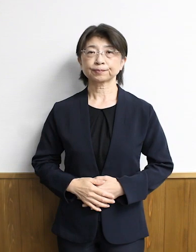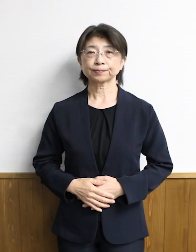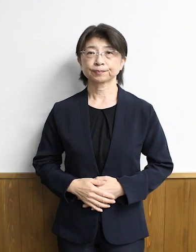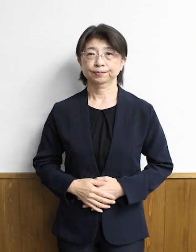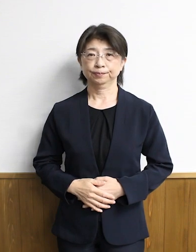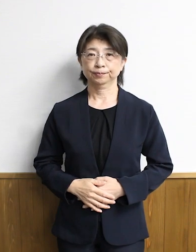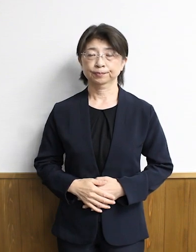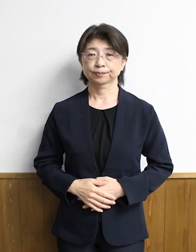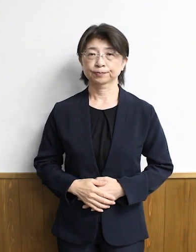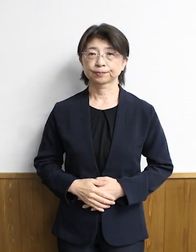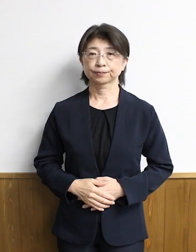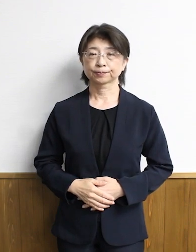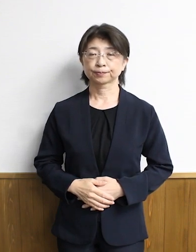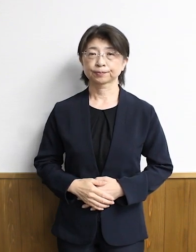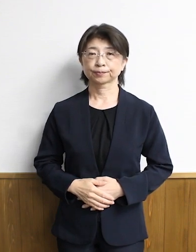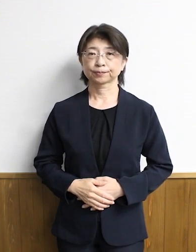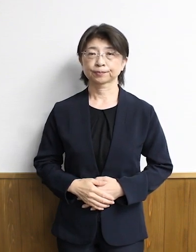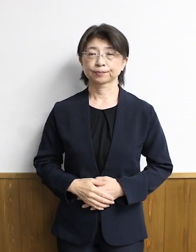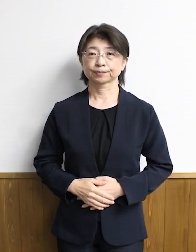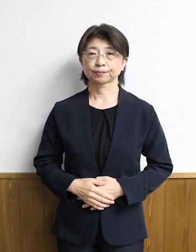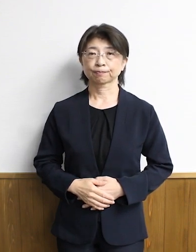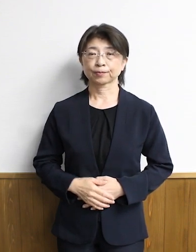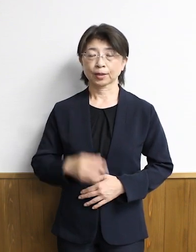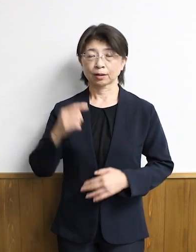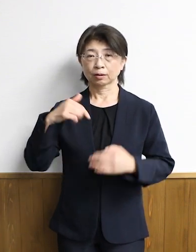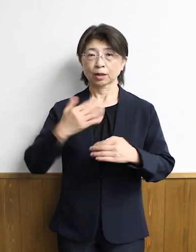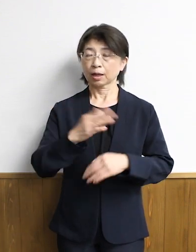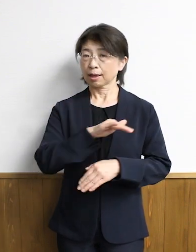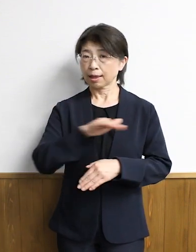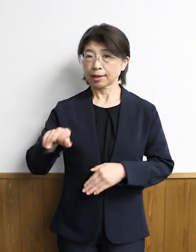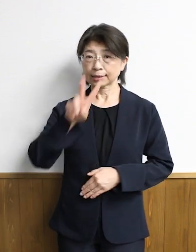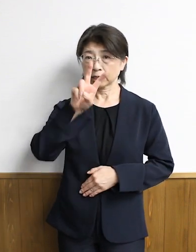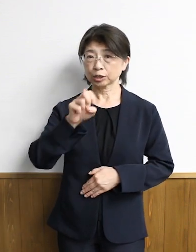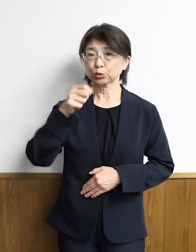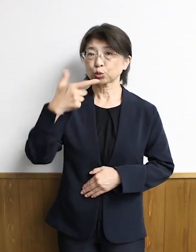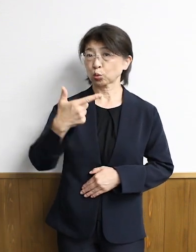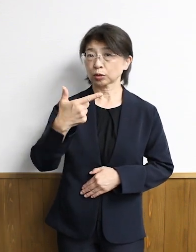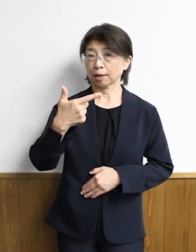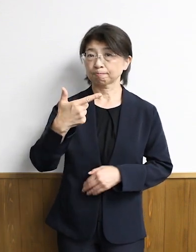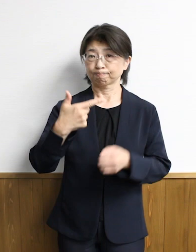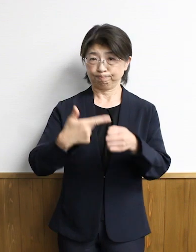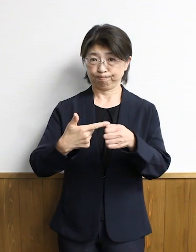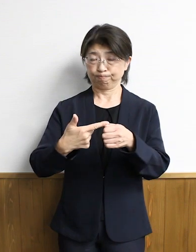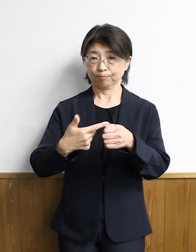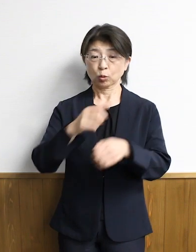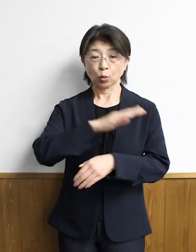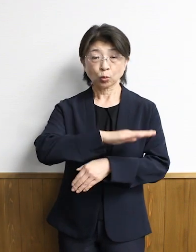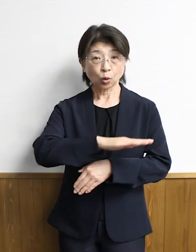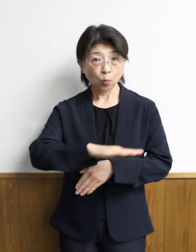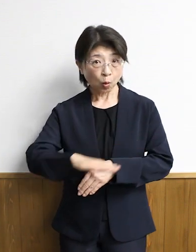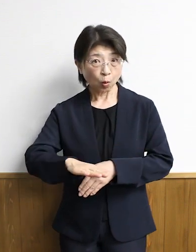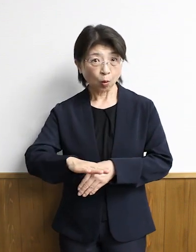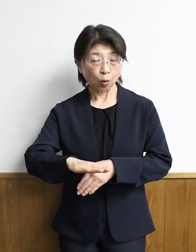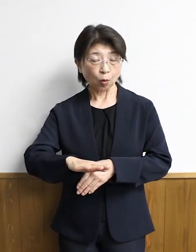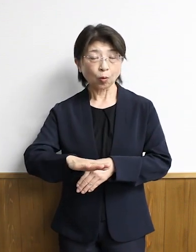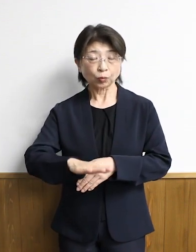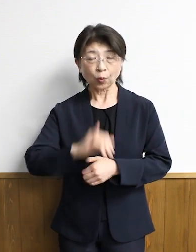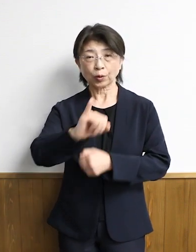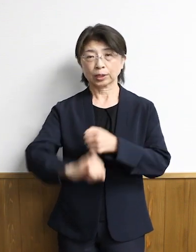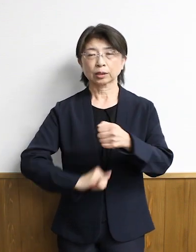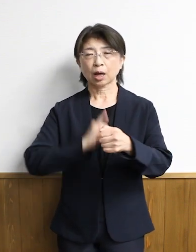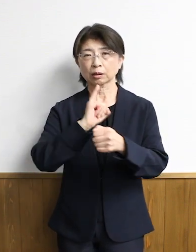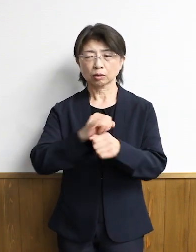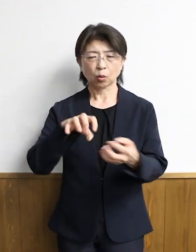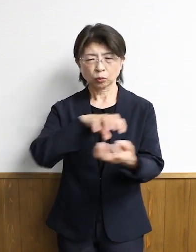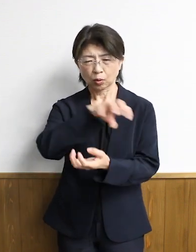1ページをご覧くださいえ福市では平成26年度に児童生徒のネットトラブルなどを